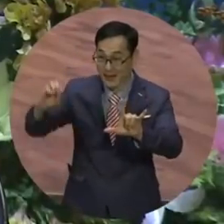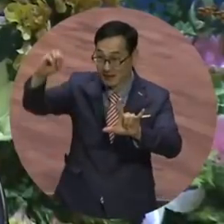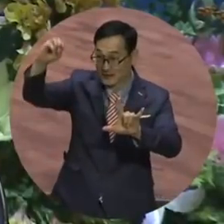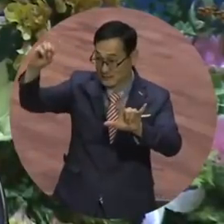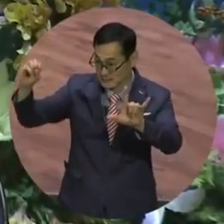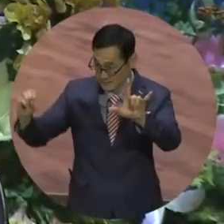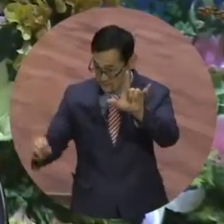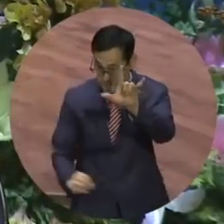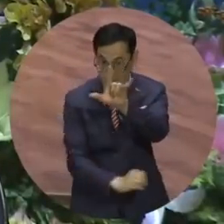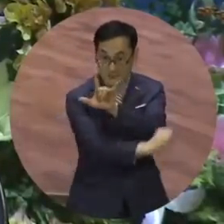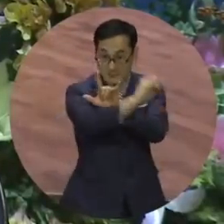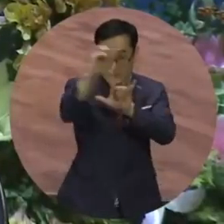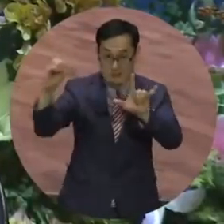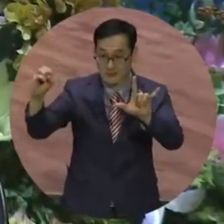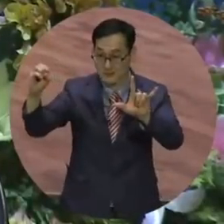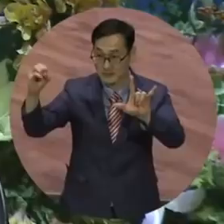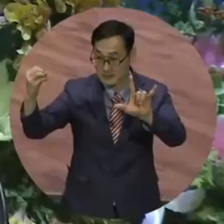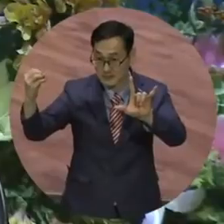우연입니까?